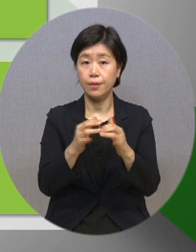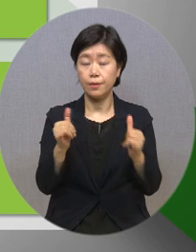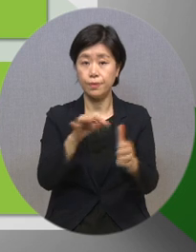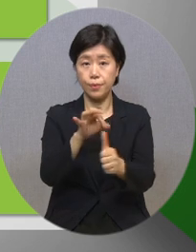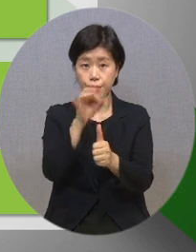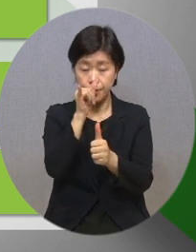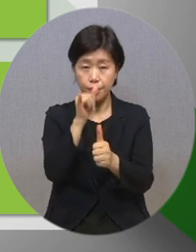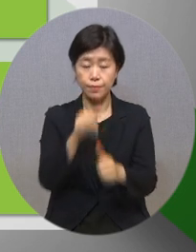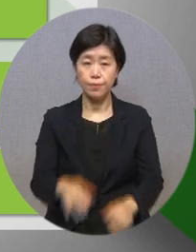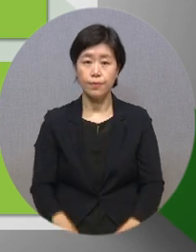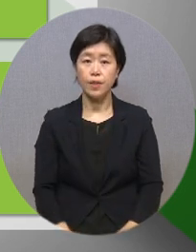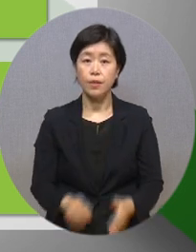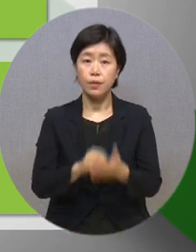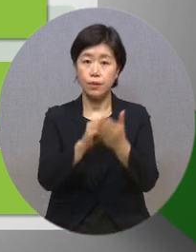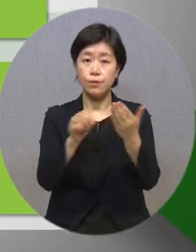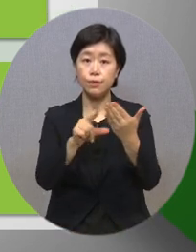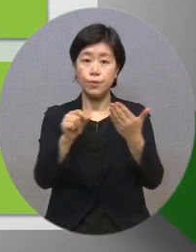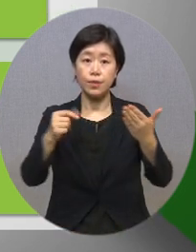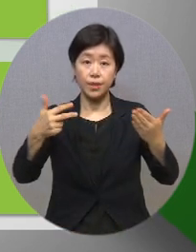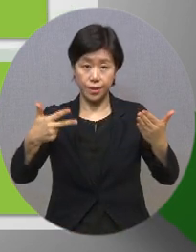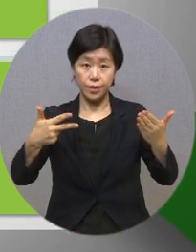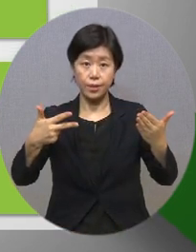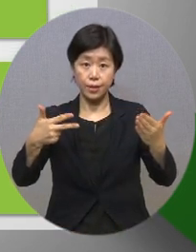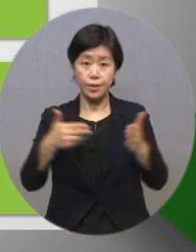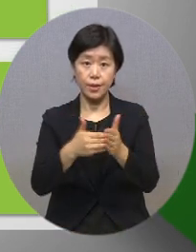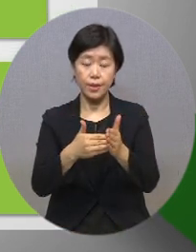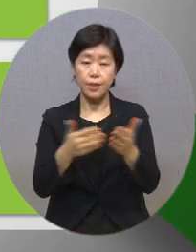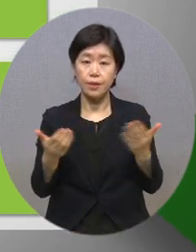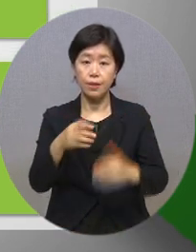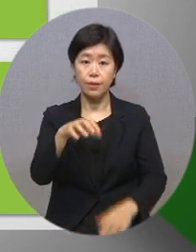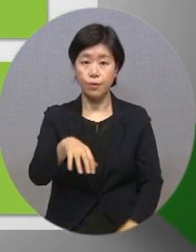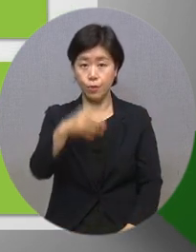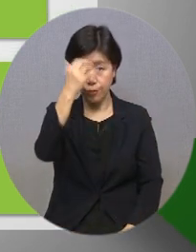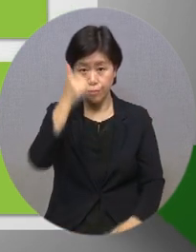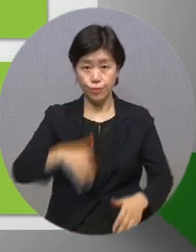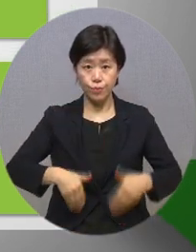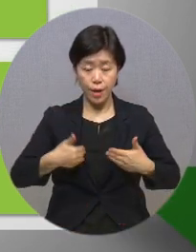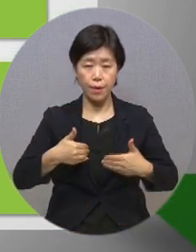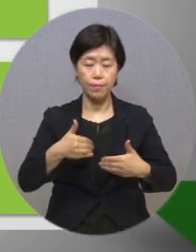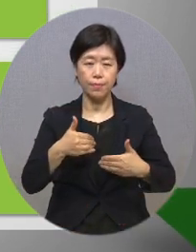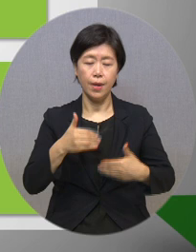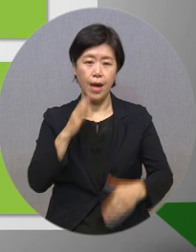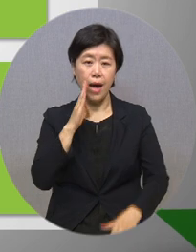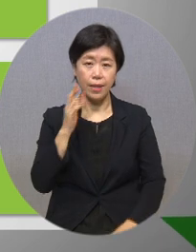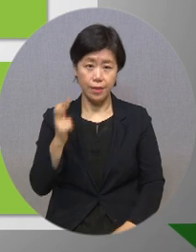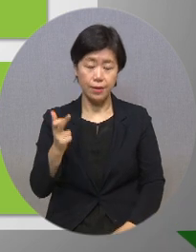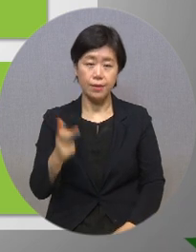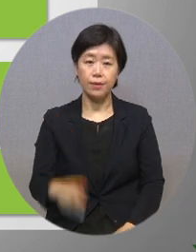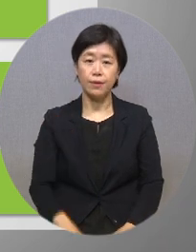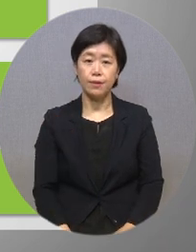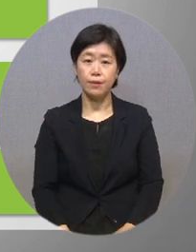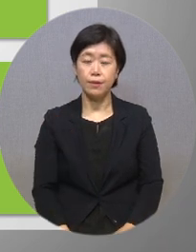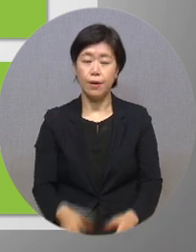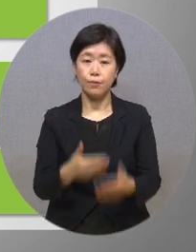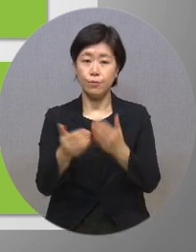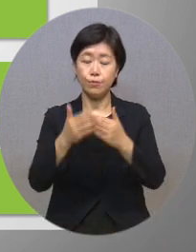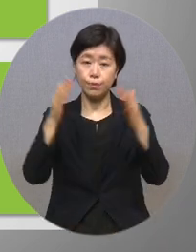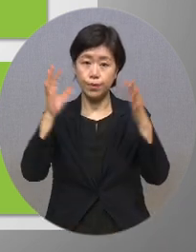9월 7일까지며 근무지는 충남 아산시입니다. 경력과 학력은 무관하며 장애인만